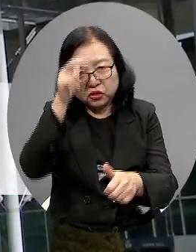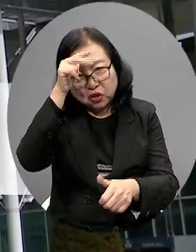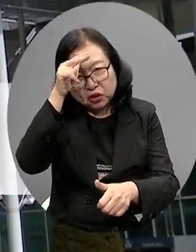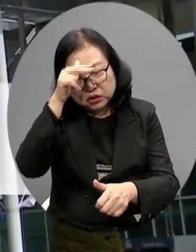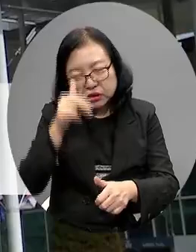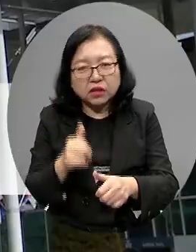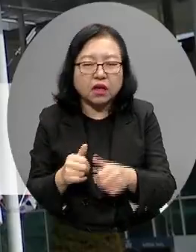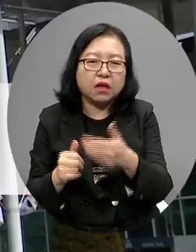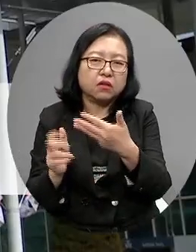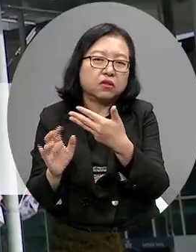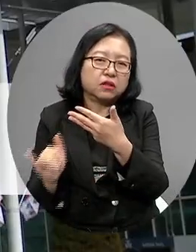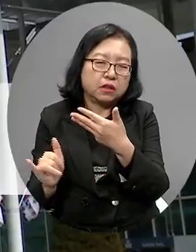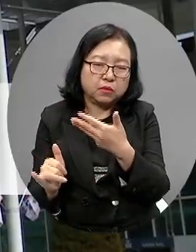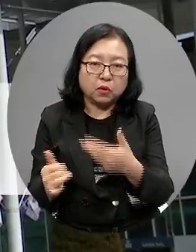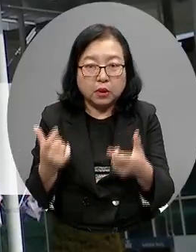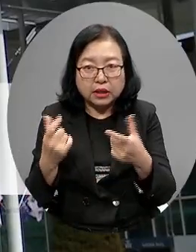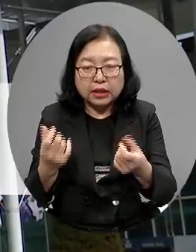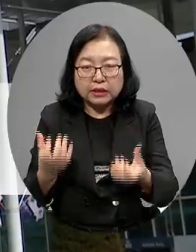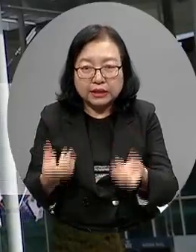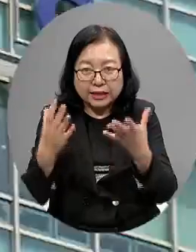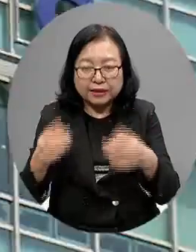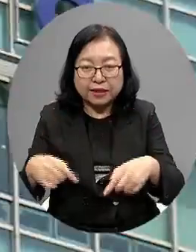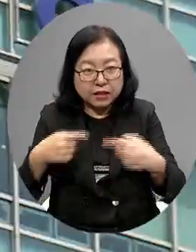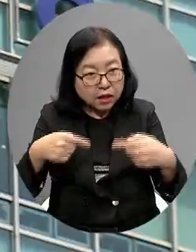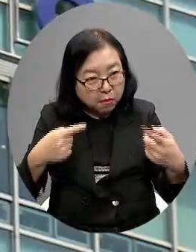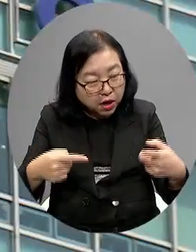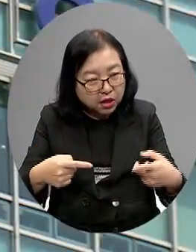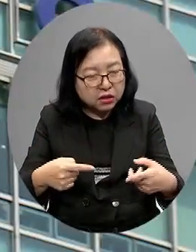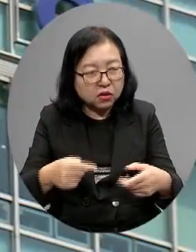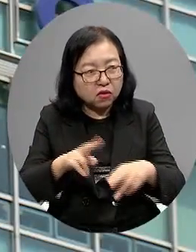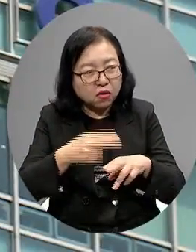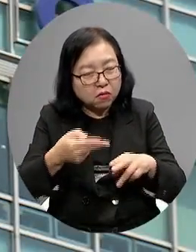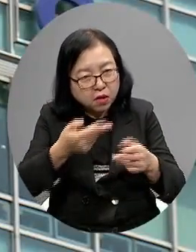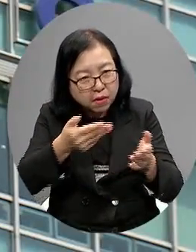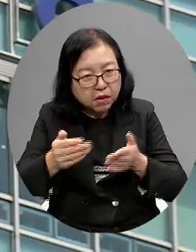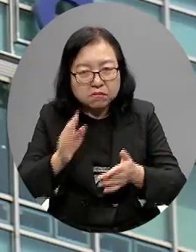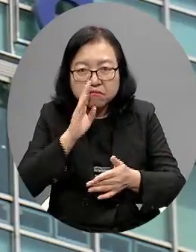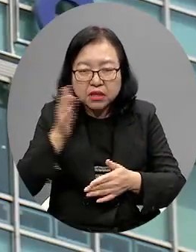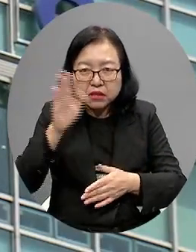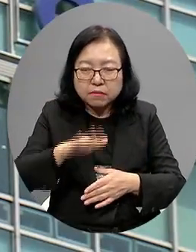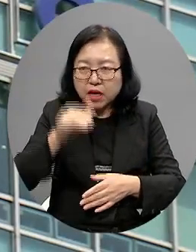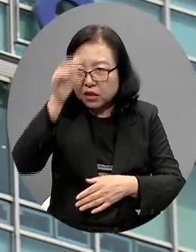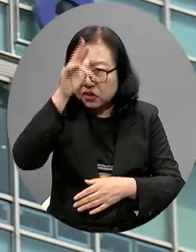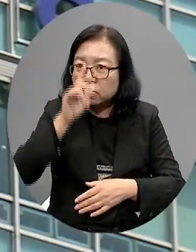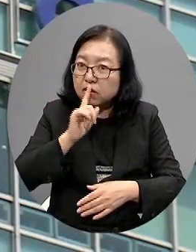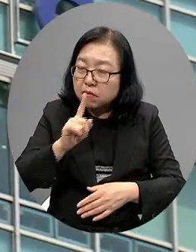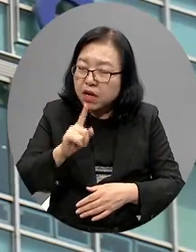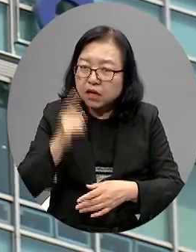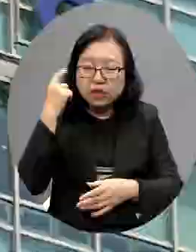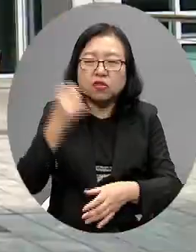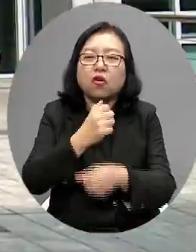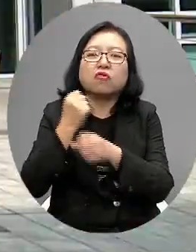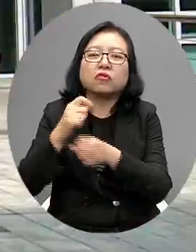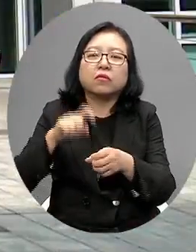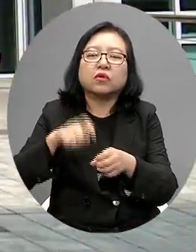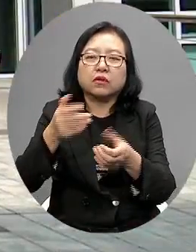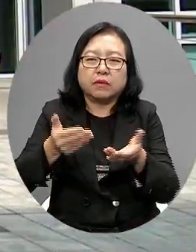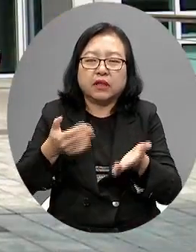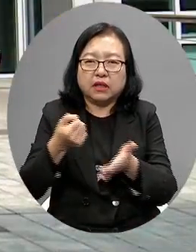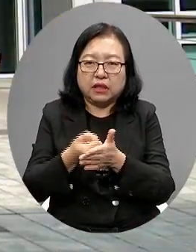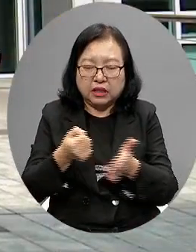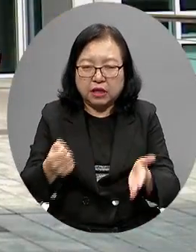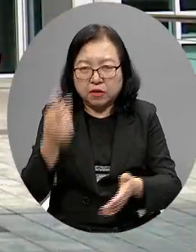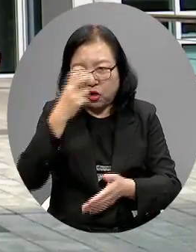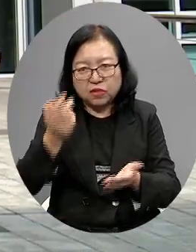여덟 명도 같은 행사에 참여해 드론을 받았지만 경찰은 연구 목적으로 빌린 것으로 보고 불